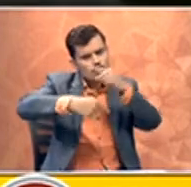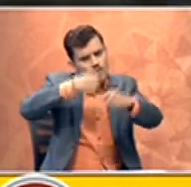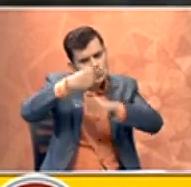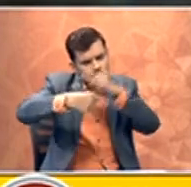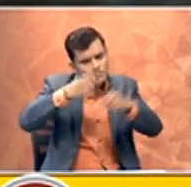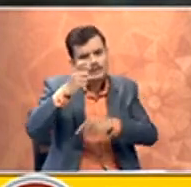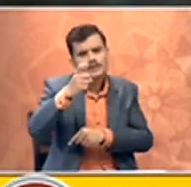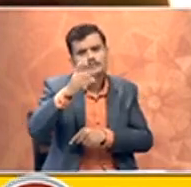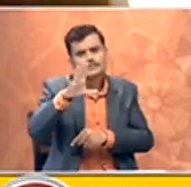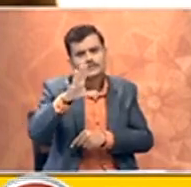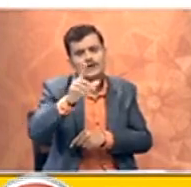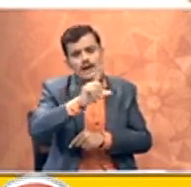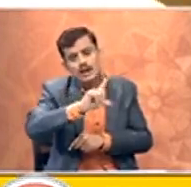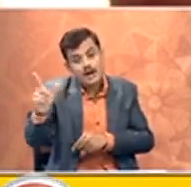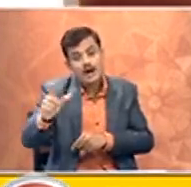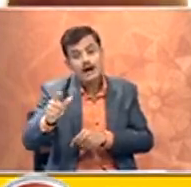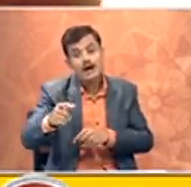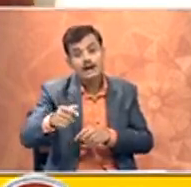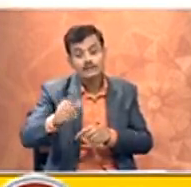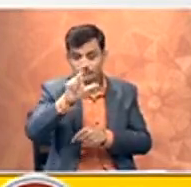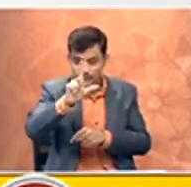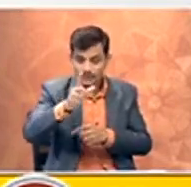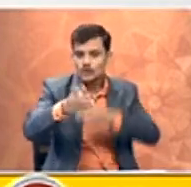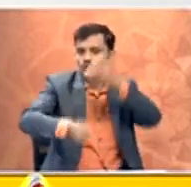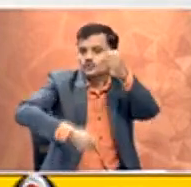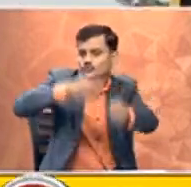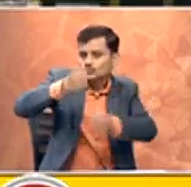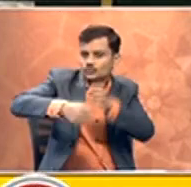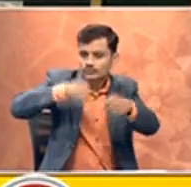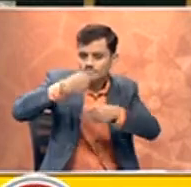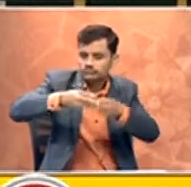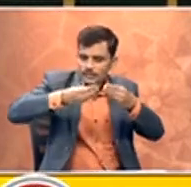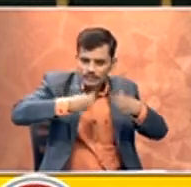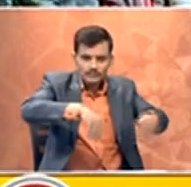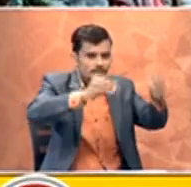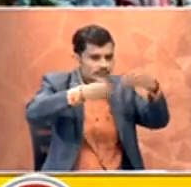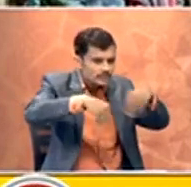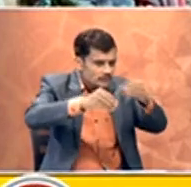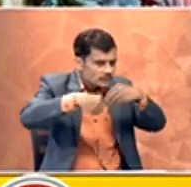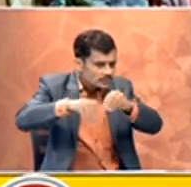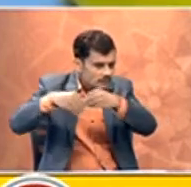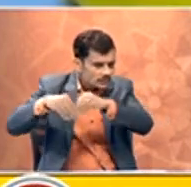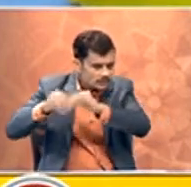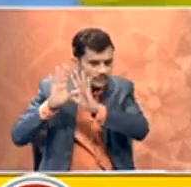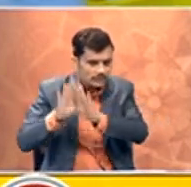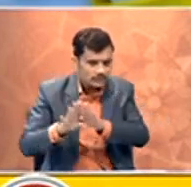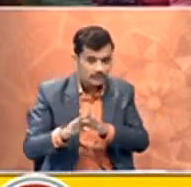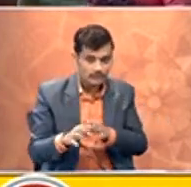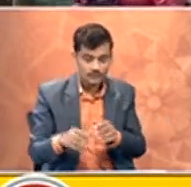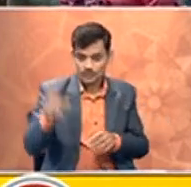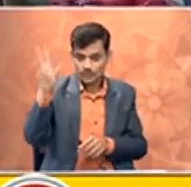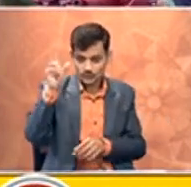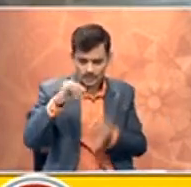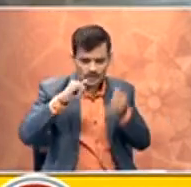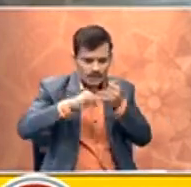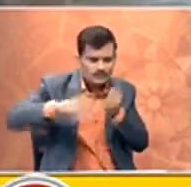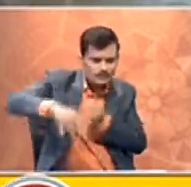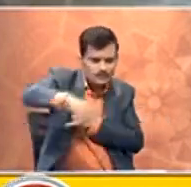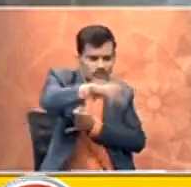किया जाता है। इसके बाद इसे दूसरे राज्यों में भी भेजा जाता है। दूसरे राज्यों